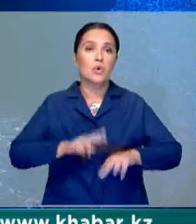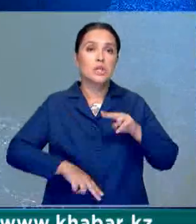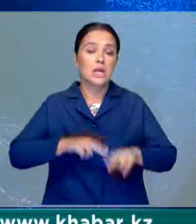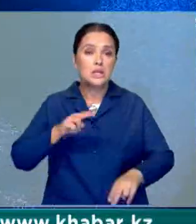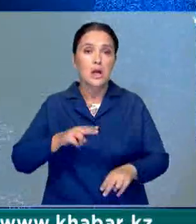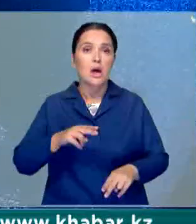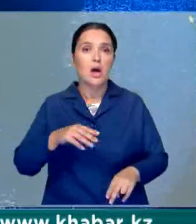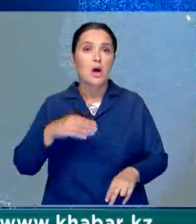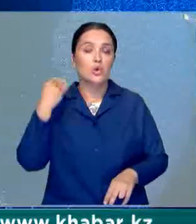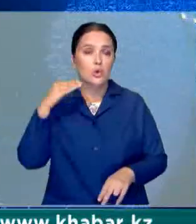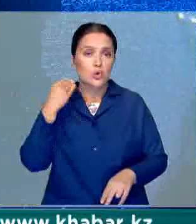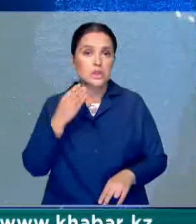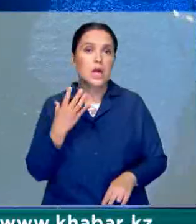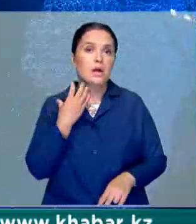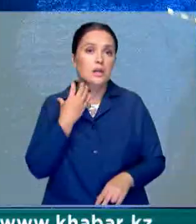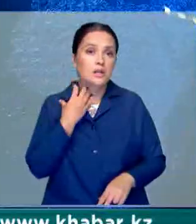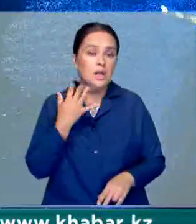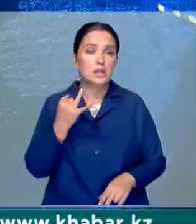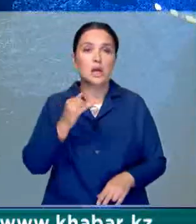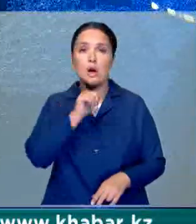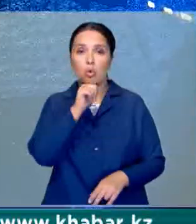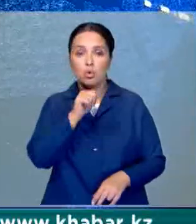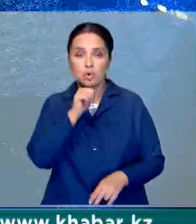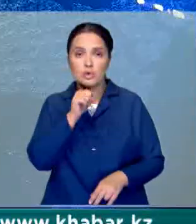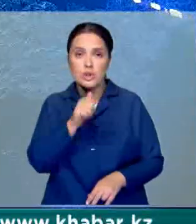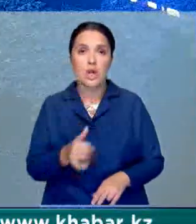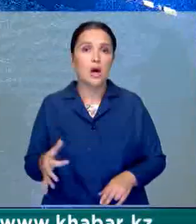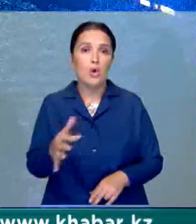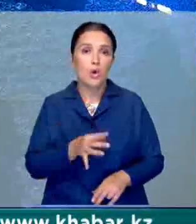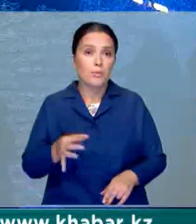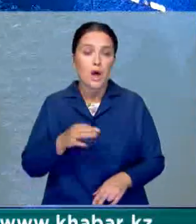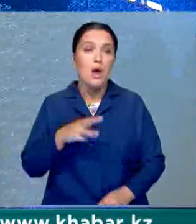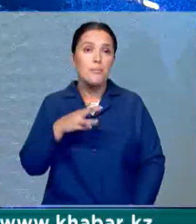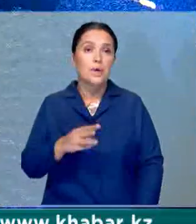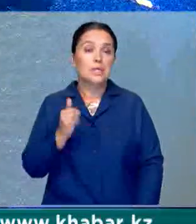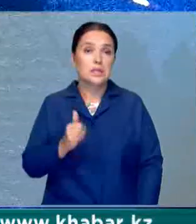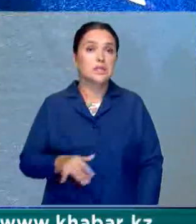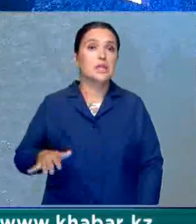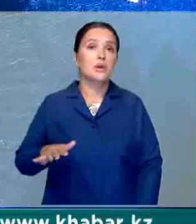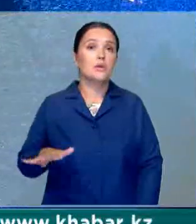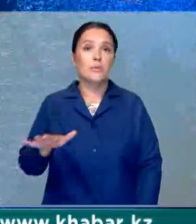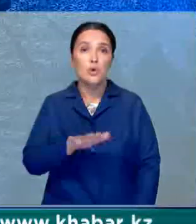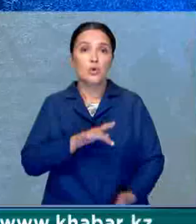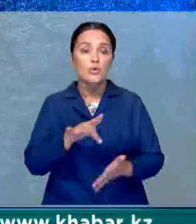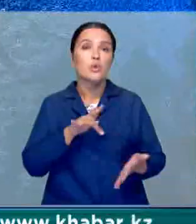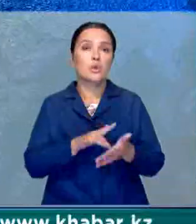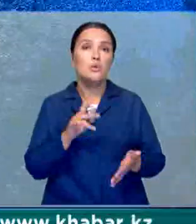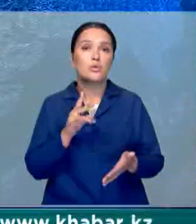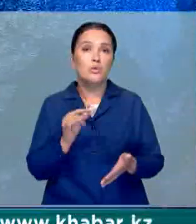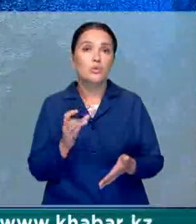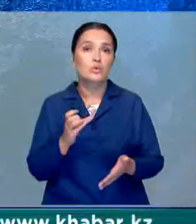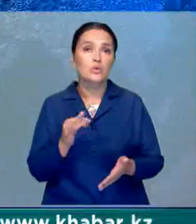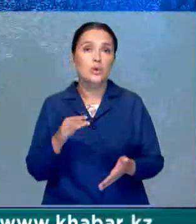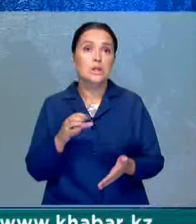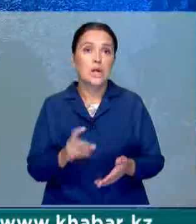по строительству являются Туркестанская, Кызылординская и Кустанайская области. А вот в Мангистауском регионе в городе